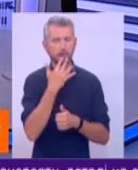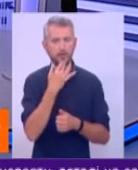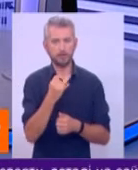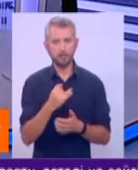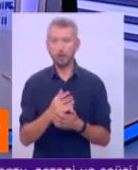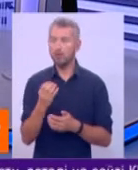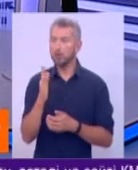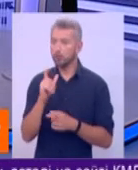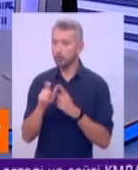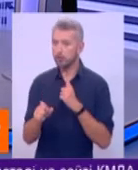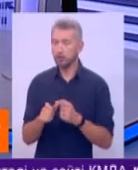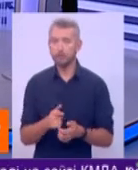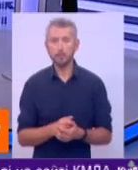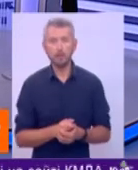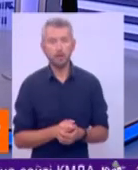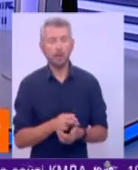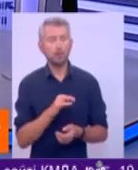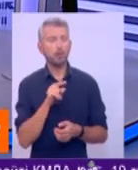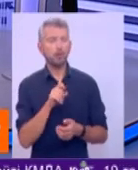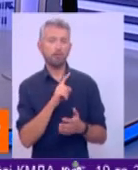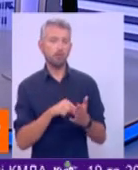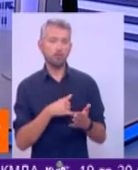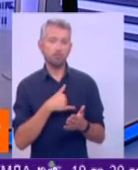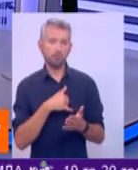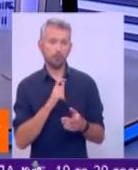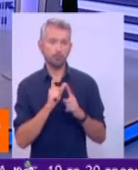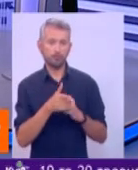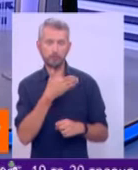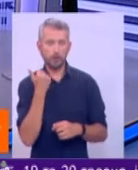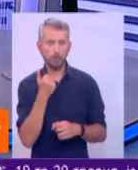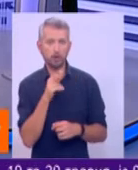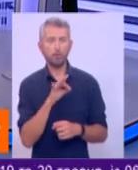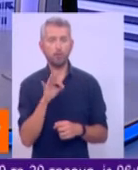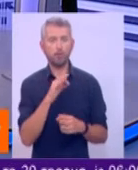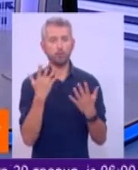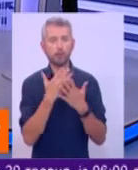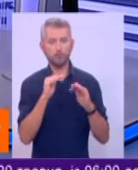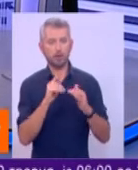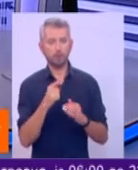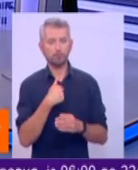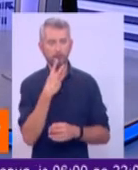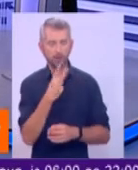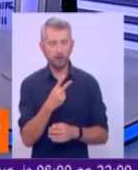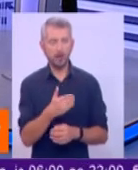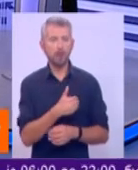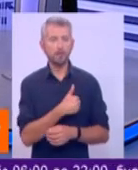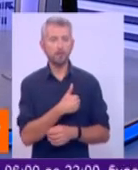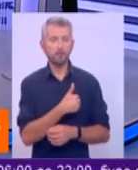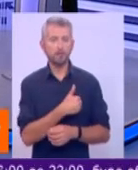Ще будуть коментарі? Прошу, по цьому питанню нету, а по поводу репортажа, який ми бачили,